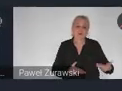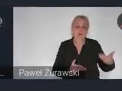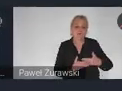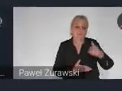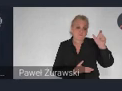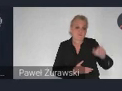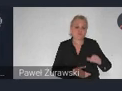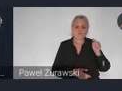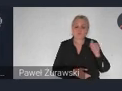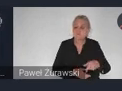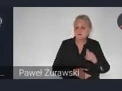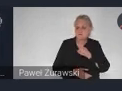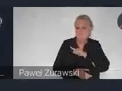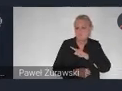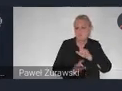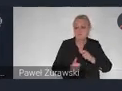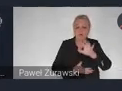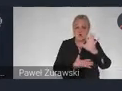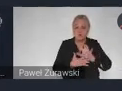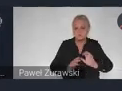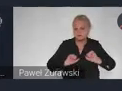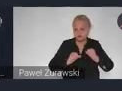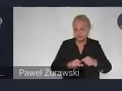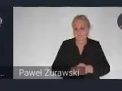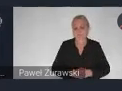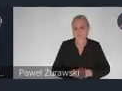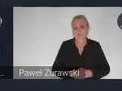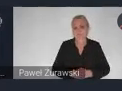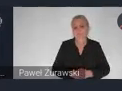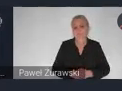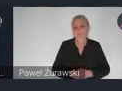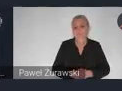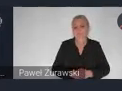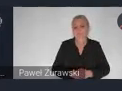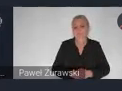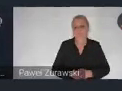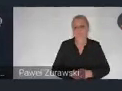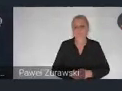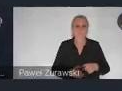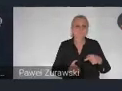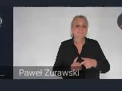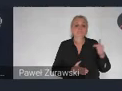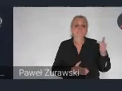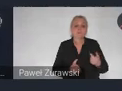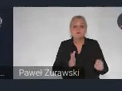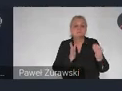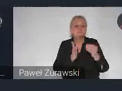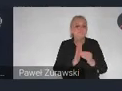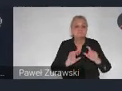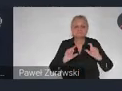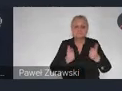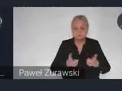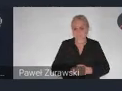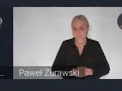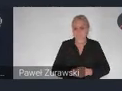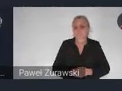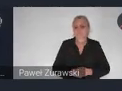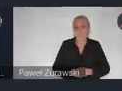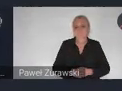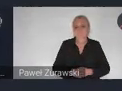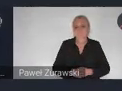powinien zwrócić szczególną uwagę na opis działalności Co powinno tu zostać ujęte a